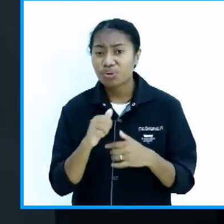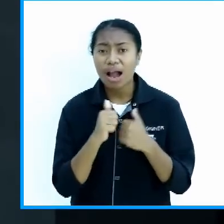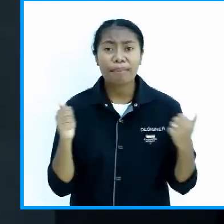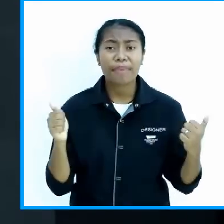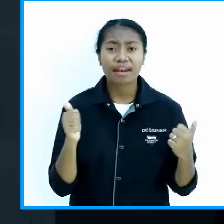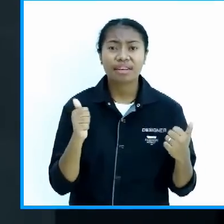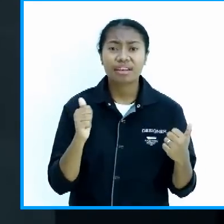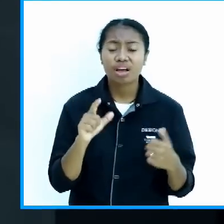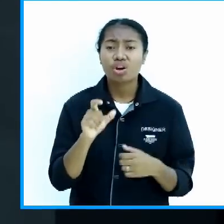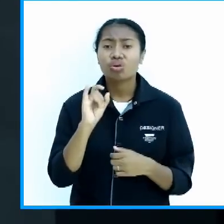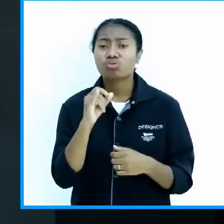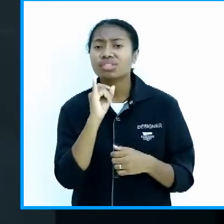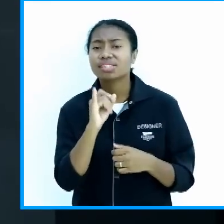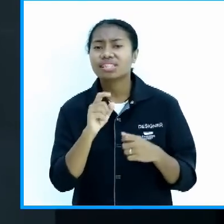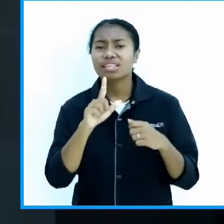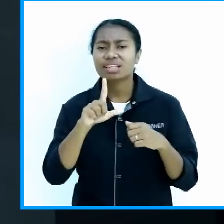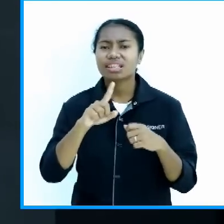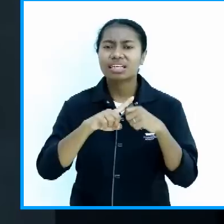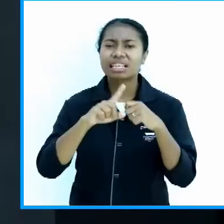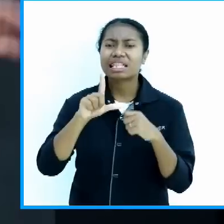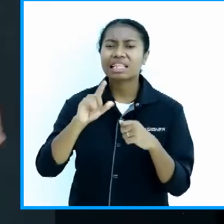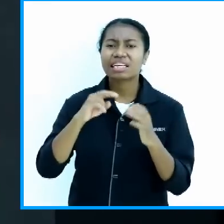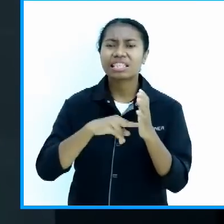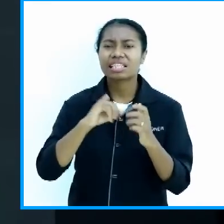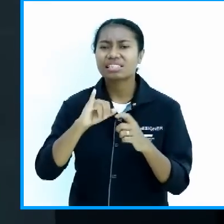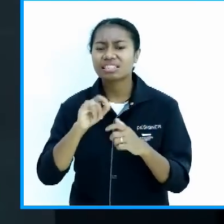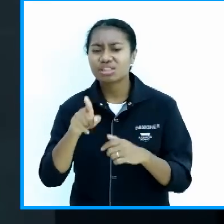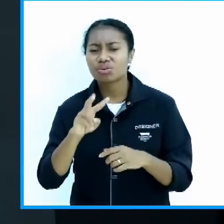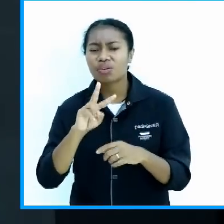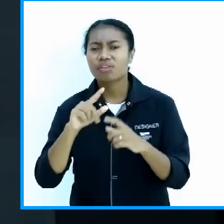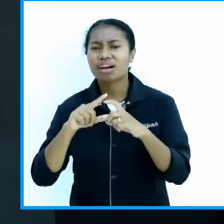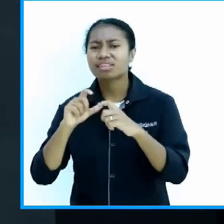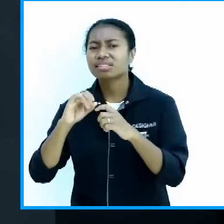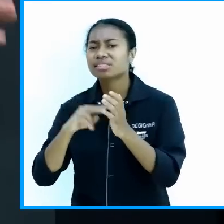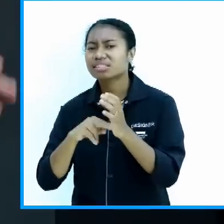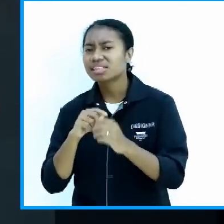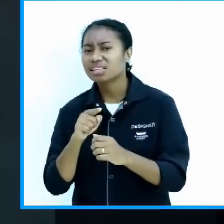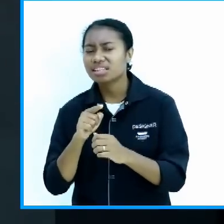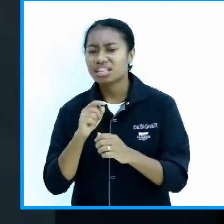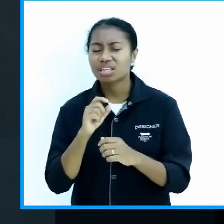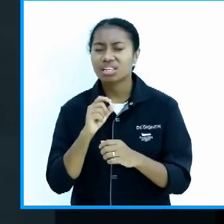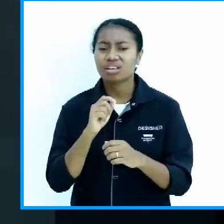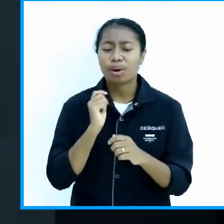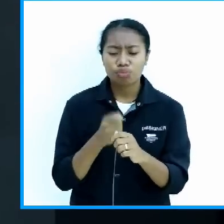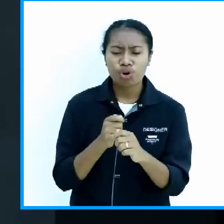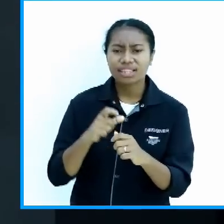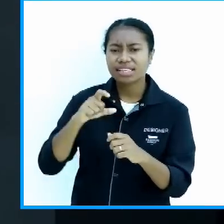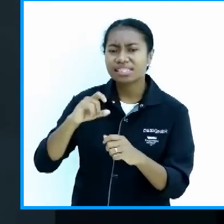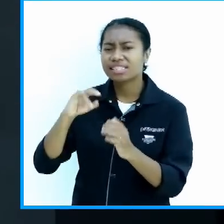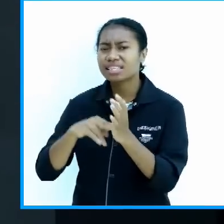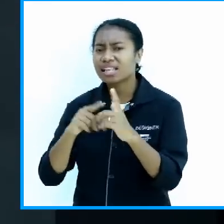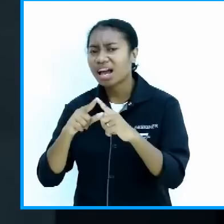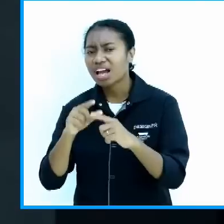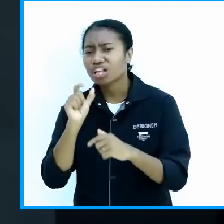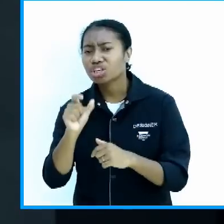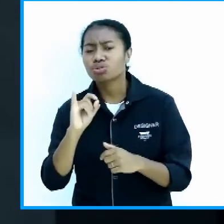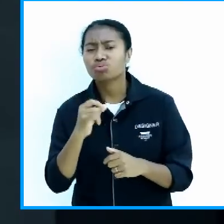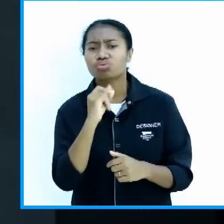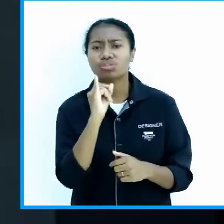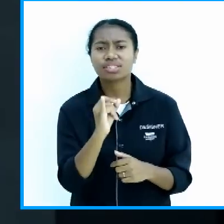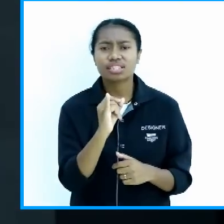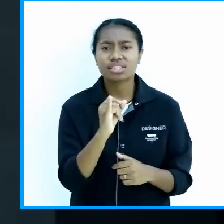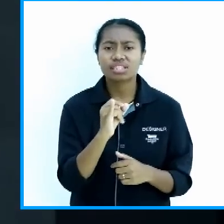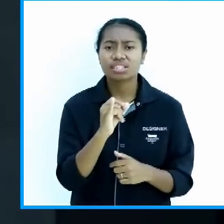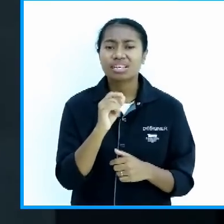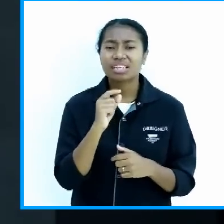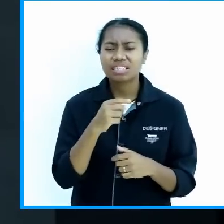bukan perusahaan yang buat vaksin. Vaksinnya dibuat di Cina, diuji di berbagai negara, di Brazil, di Cina, di Indonesia, di Turki. Salah satunya